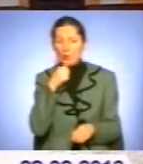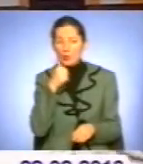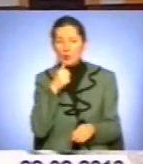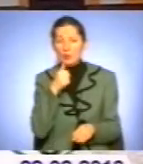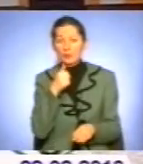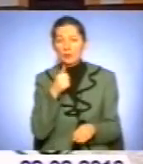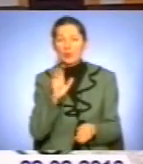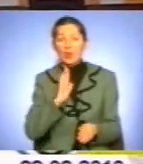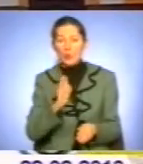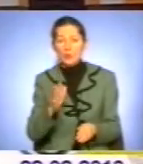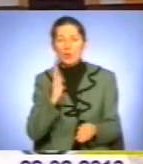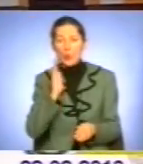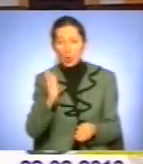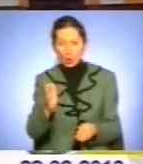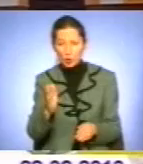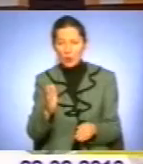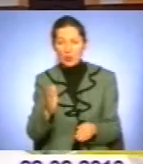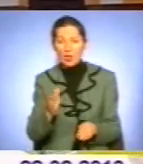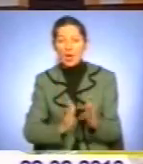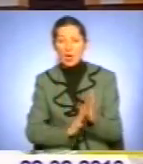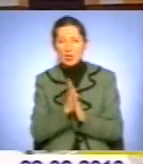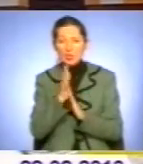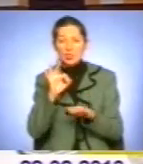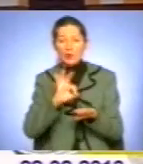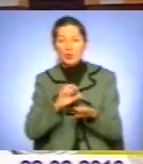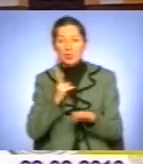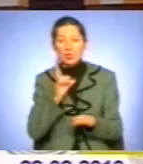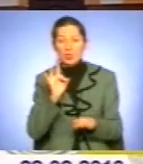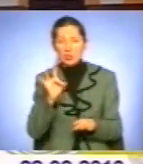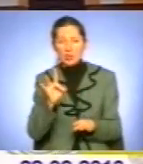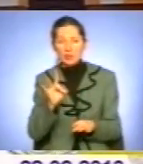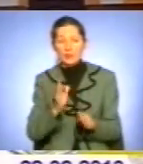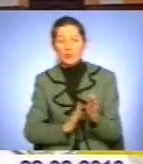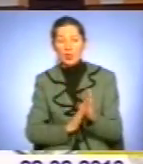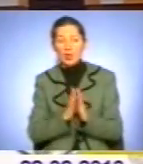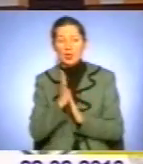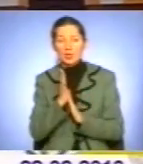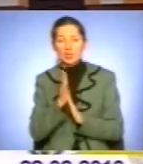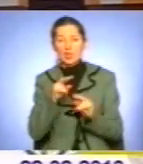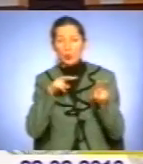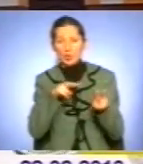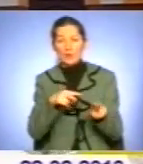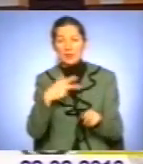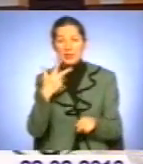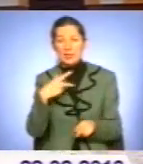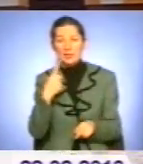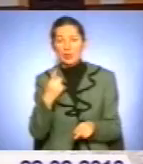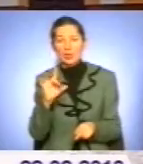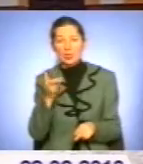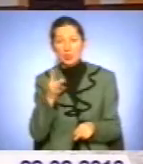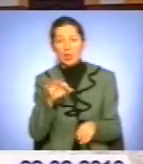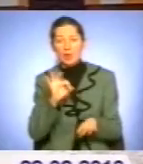2012 році відбувся прогнозований ріст захворюваності на кір. Ріст спостерігався 31 рази,